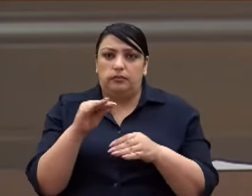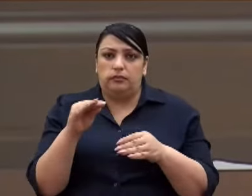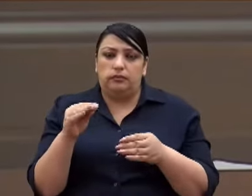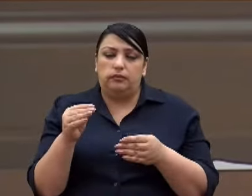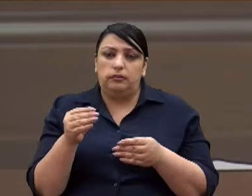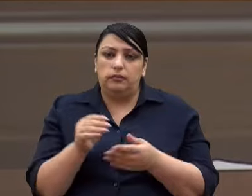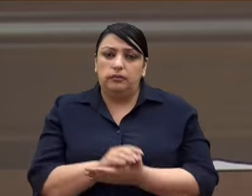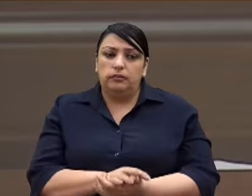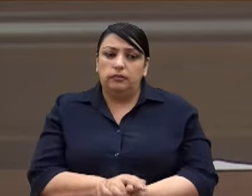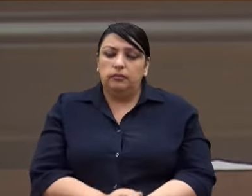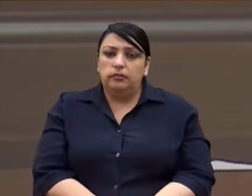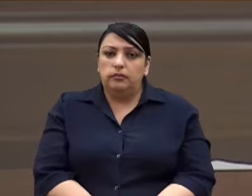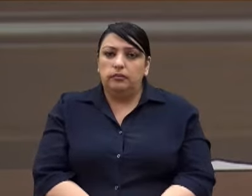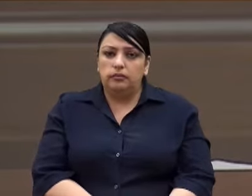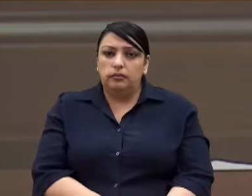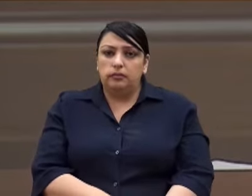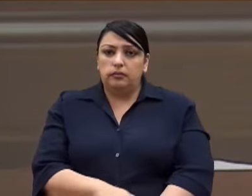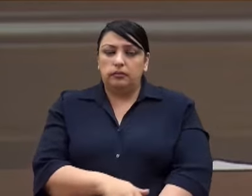շատ լավ,